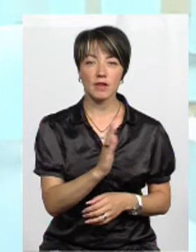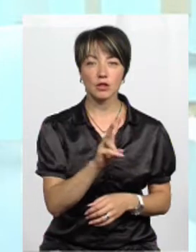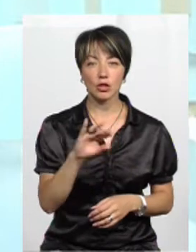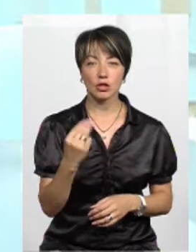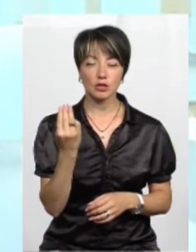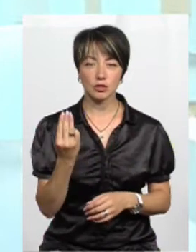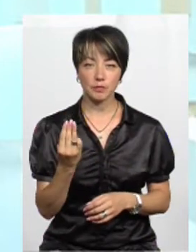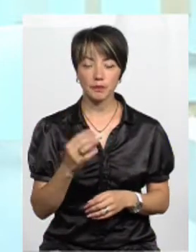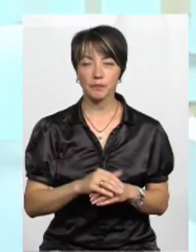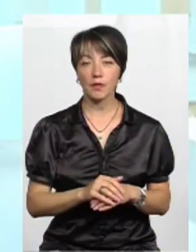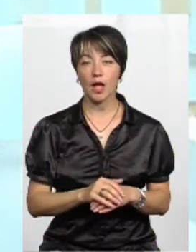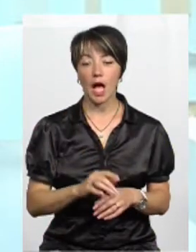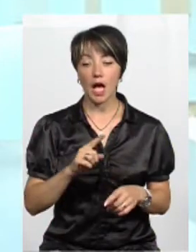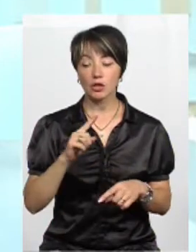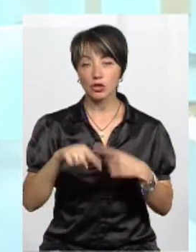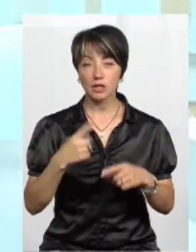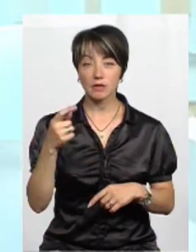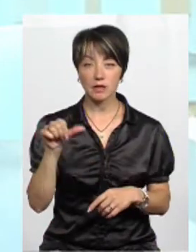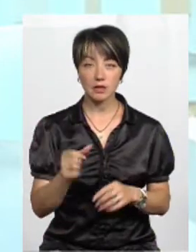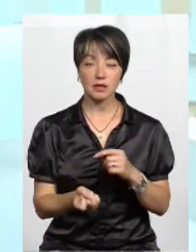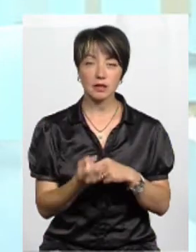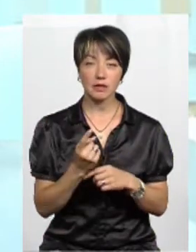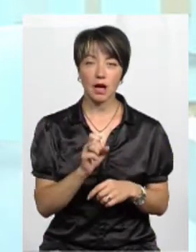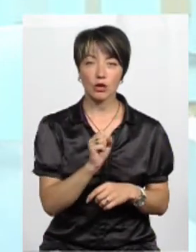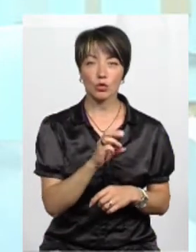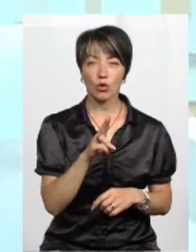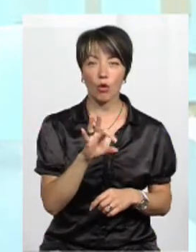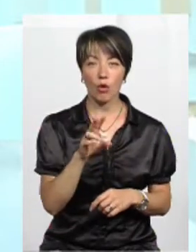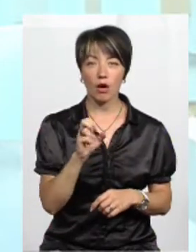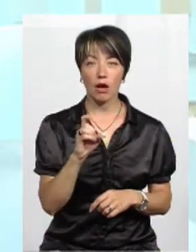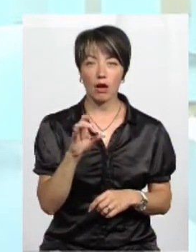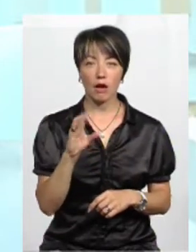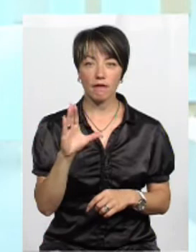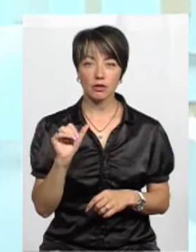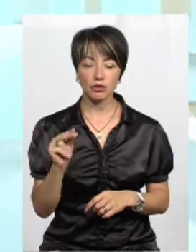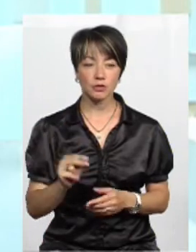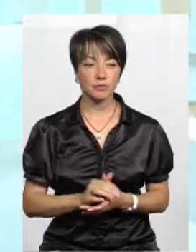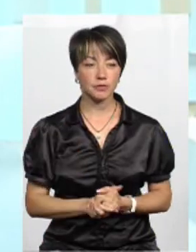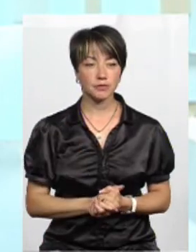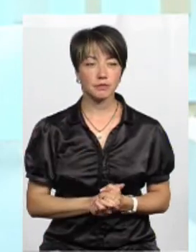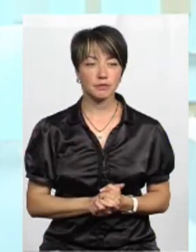Віктором Кліщем. А вже за хвилину у нашій студії з'явиться Артур Кокаревич.